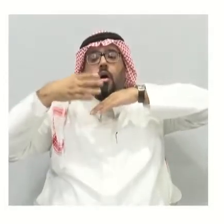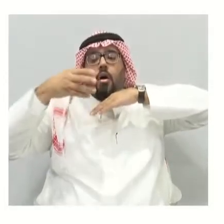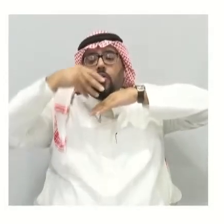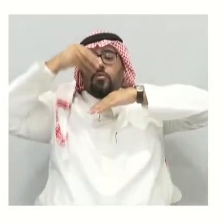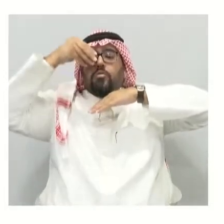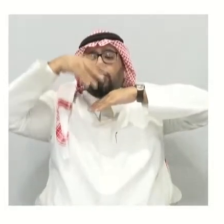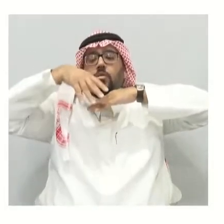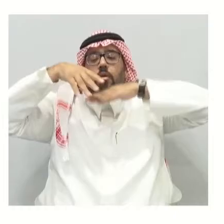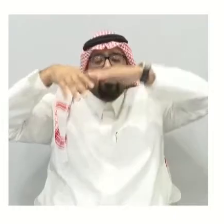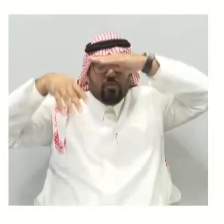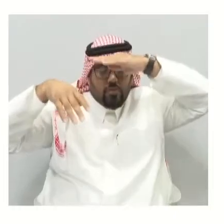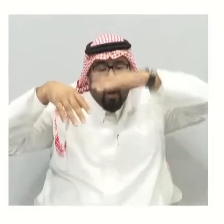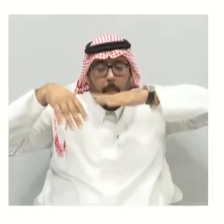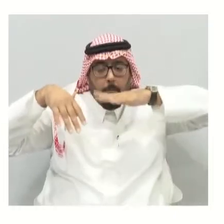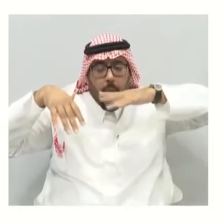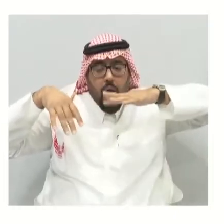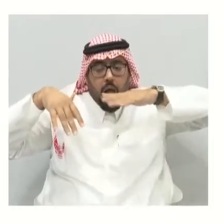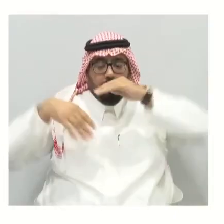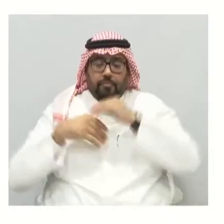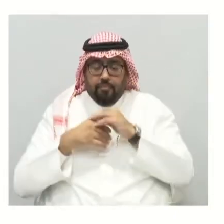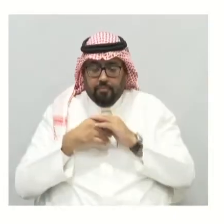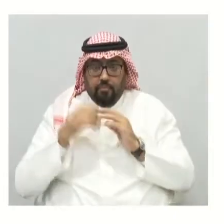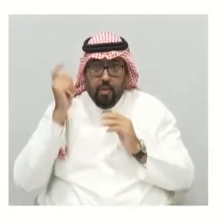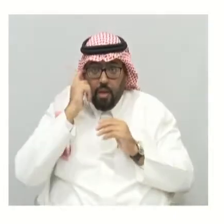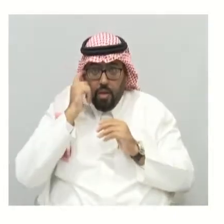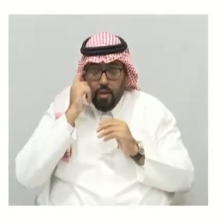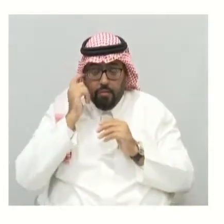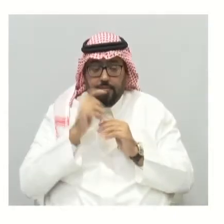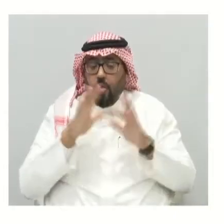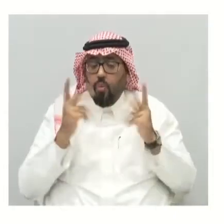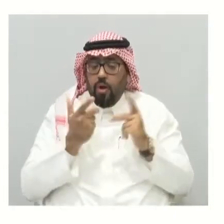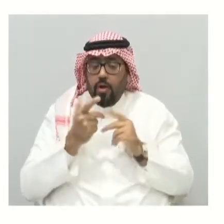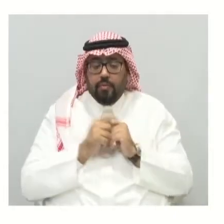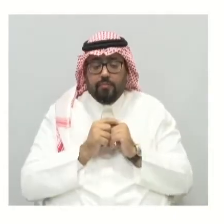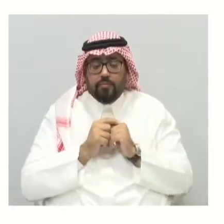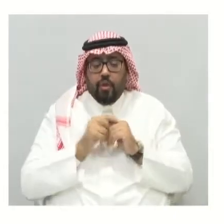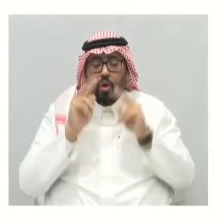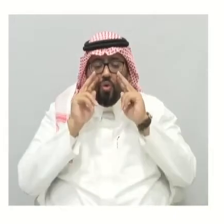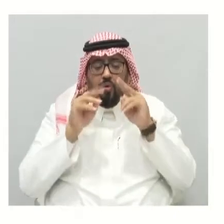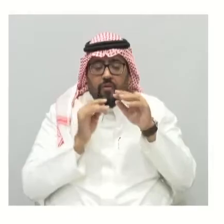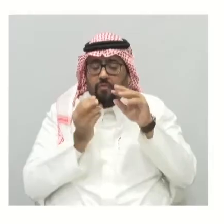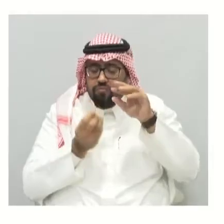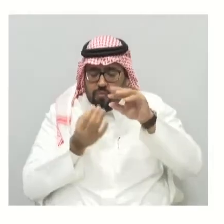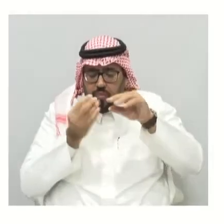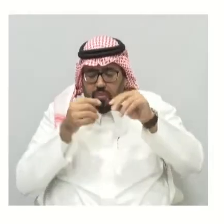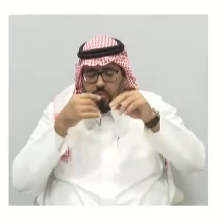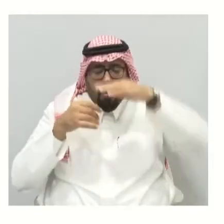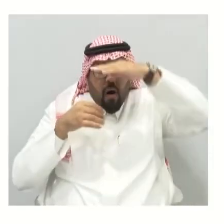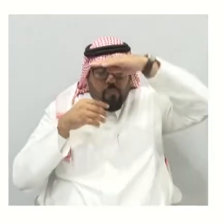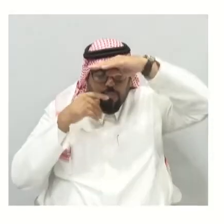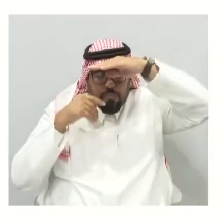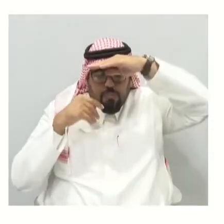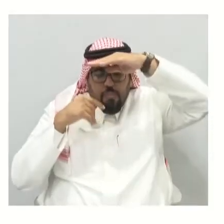يستطيع التنفس طيب اين يمكن ان نرى الفقاعات اللي مثل